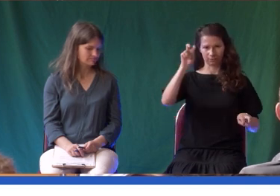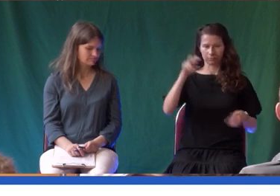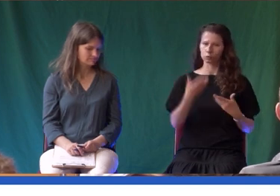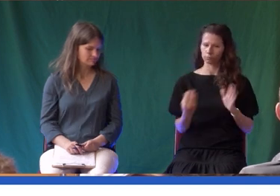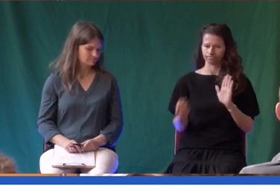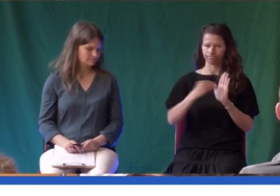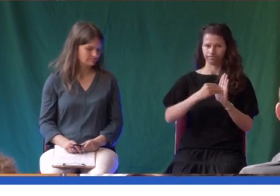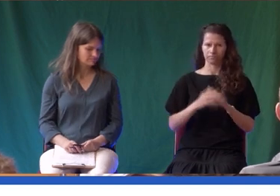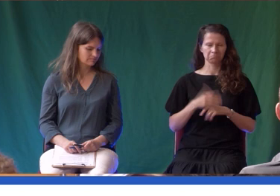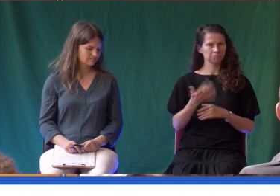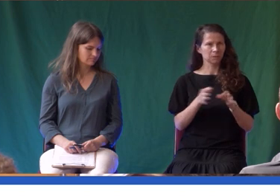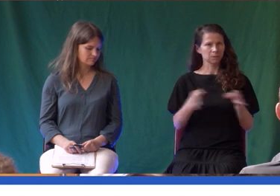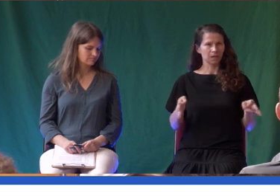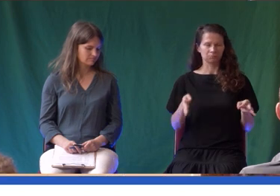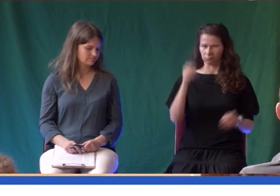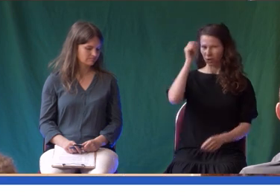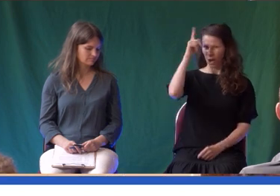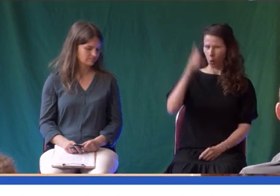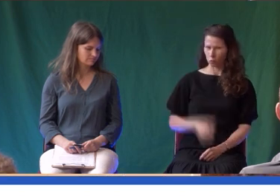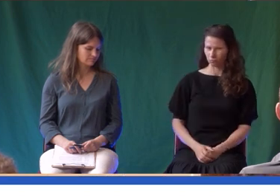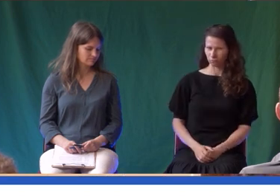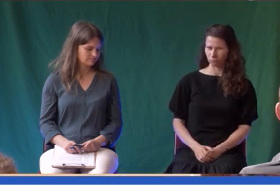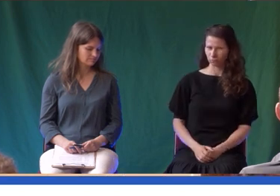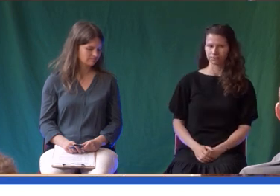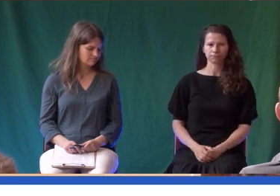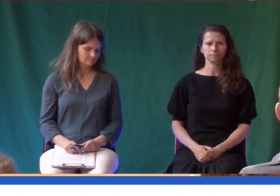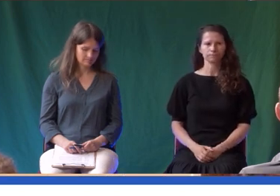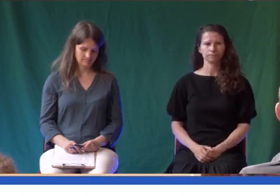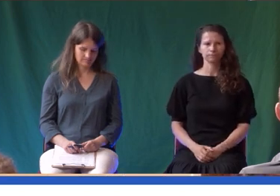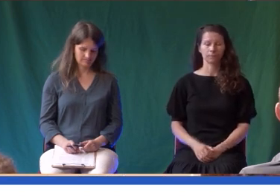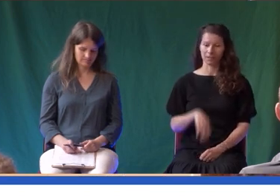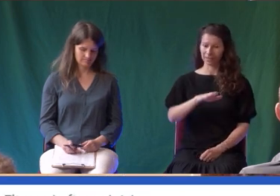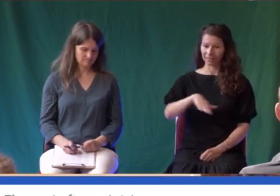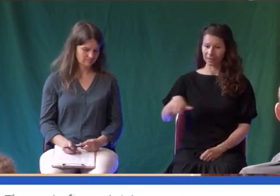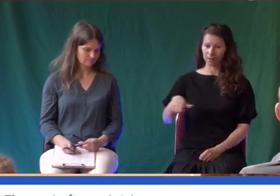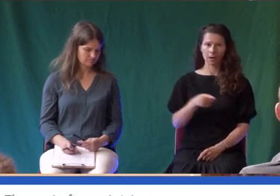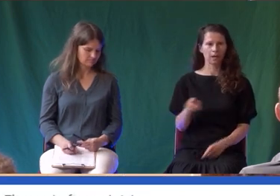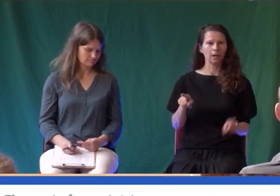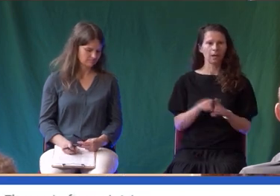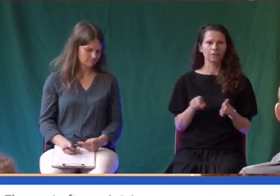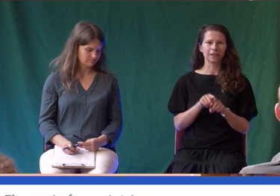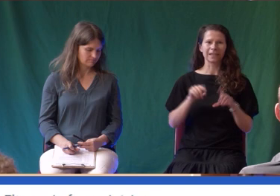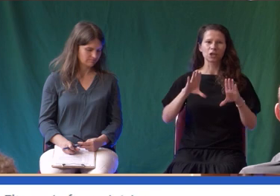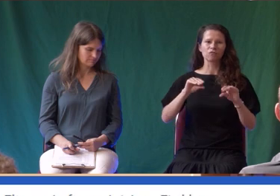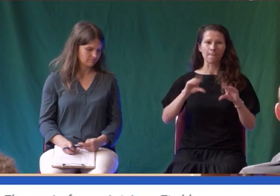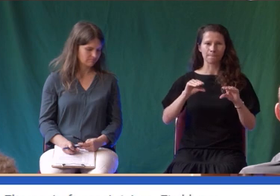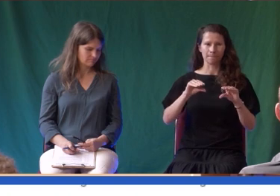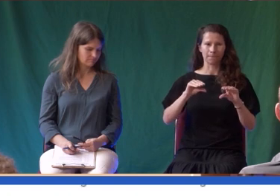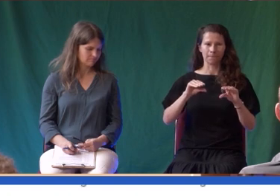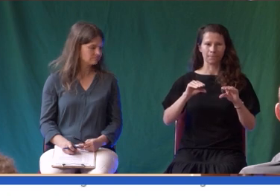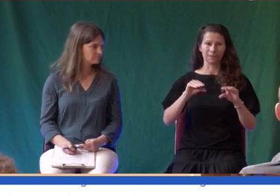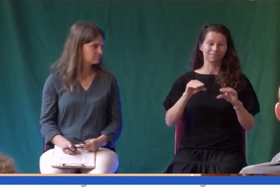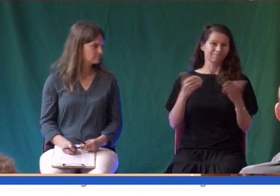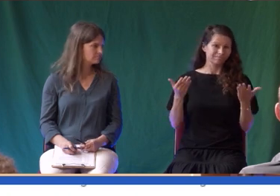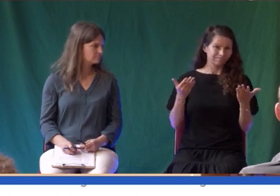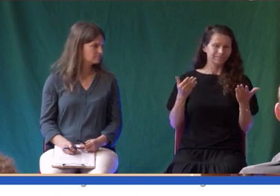ein sehr kluger Satz Kinder sind wie kleine Schwämme wenn es darum geht das tun und